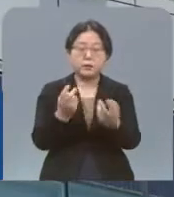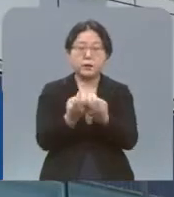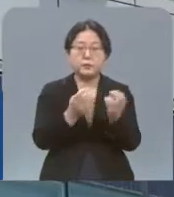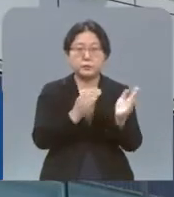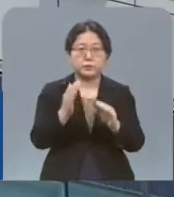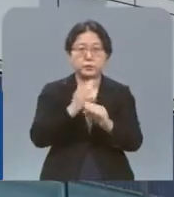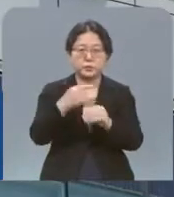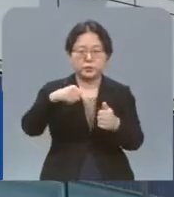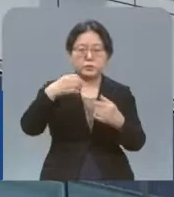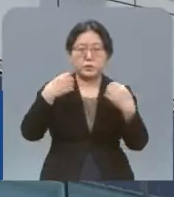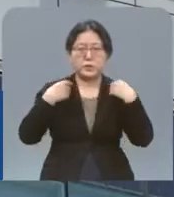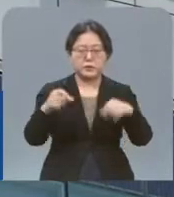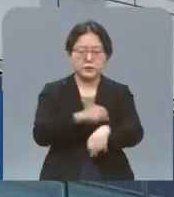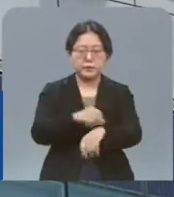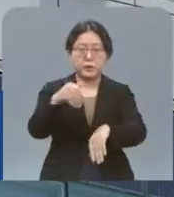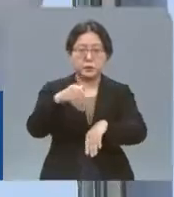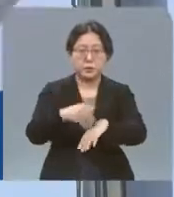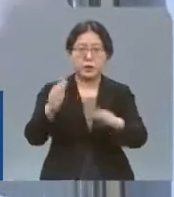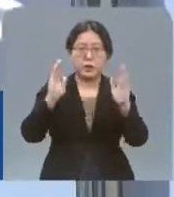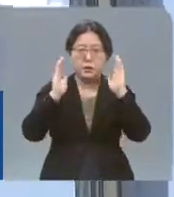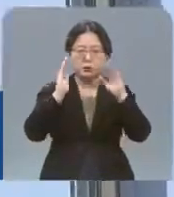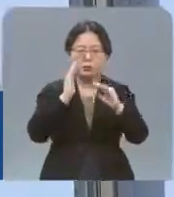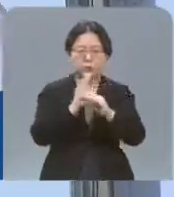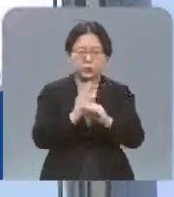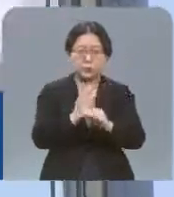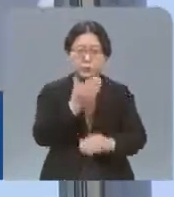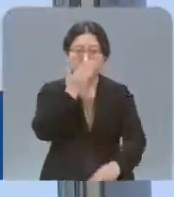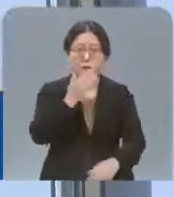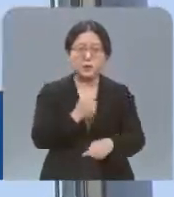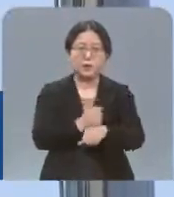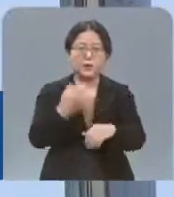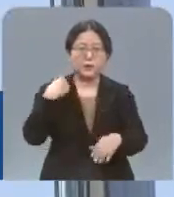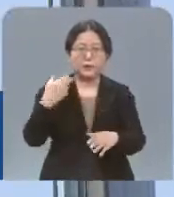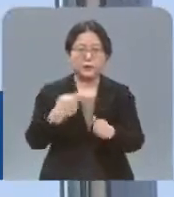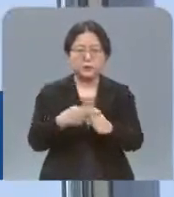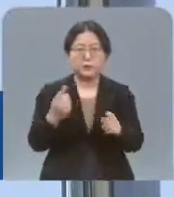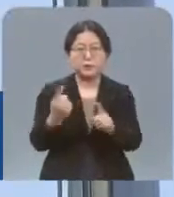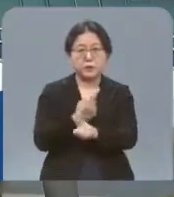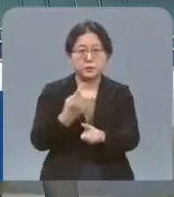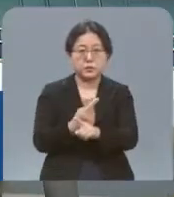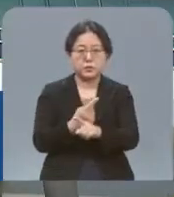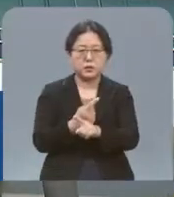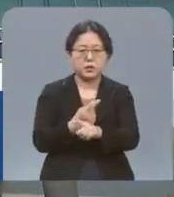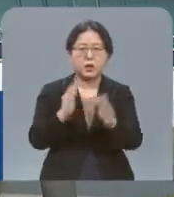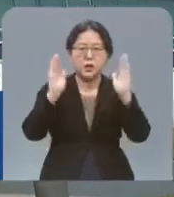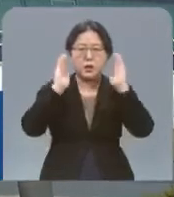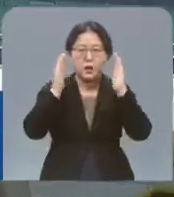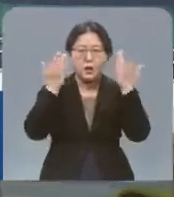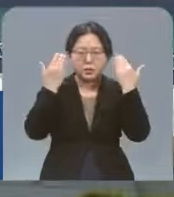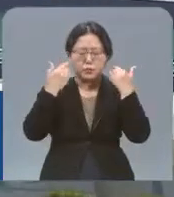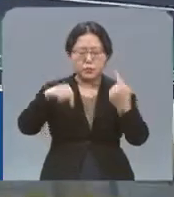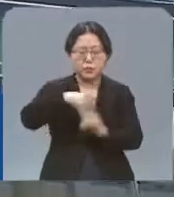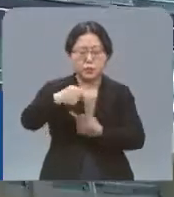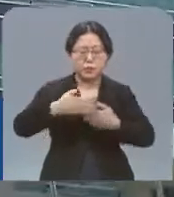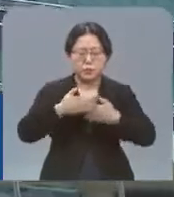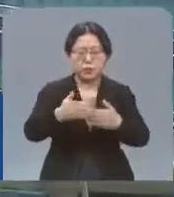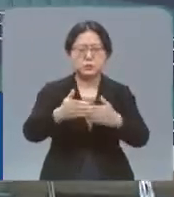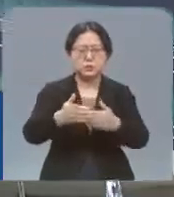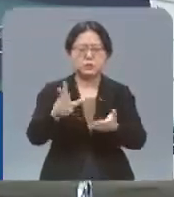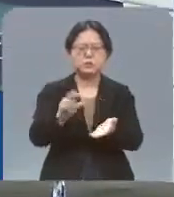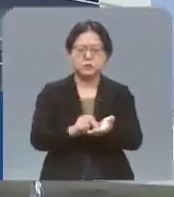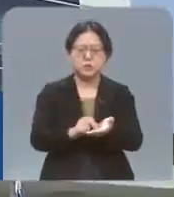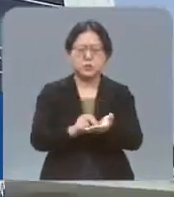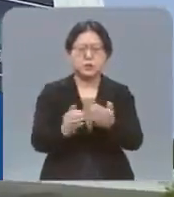전남 교육청은 특별 연수가 학기 중에 진행되면서 담임 교사 교체 등 학교 교육 과정 운영에 혼란이